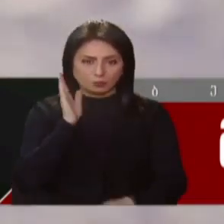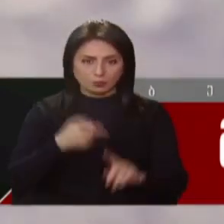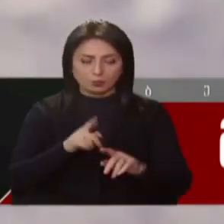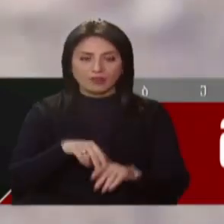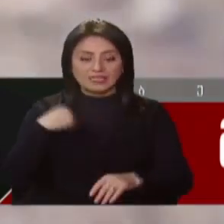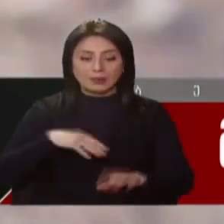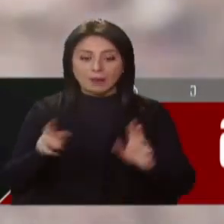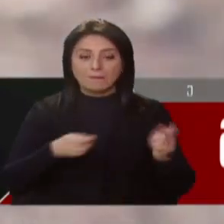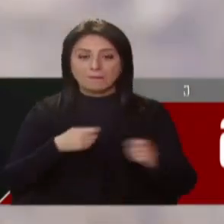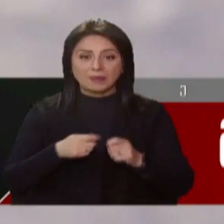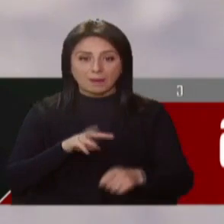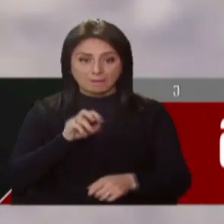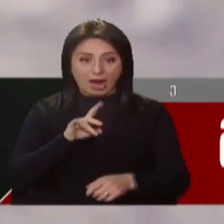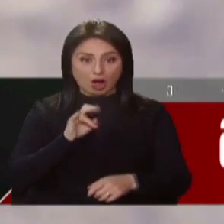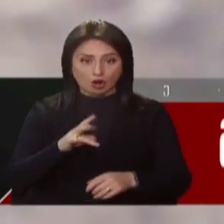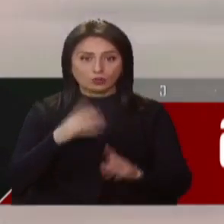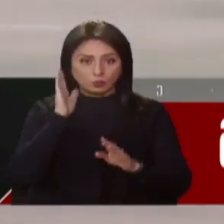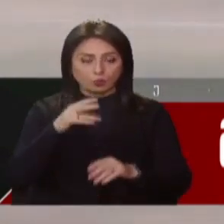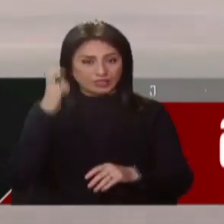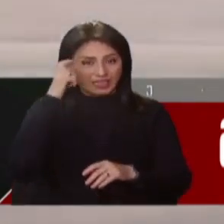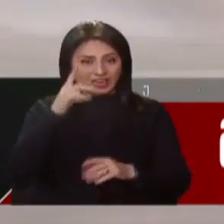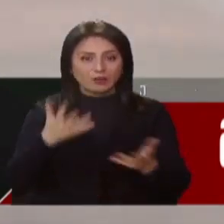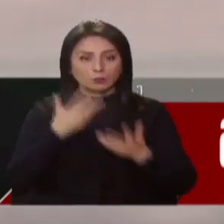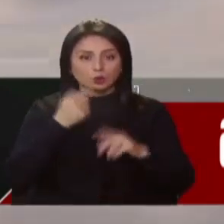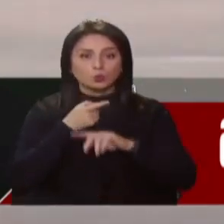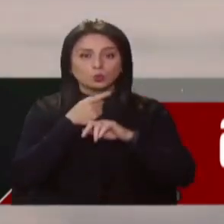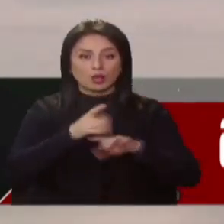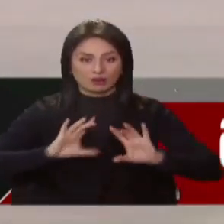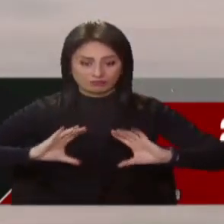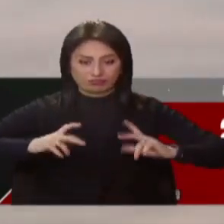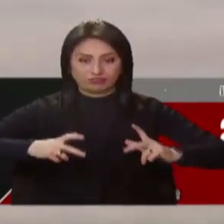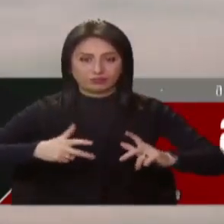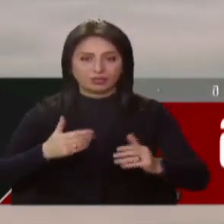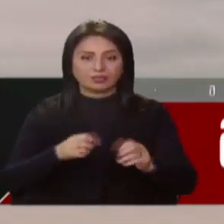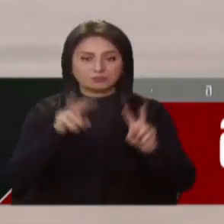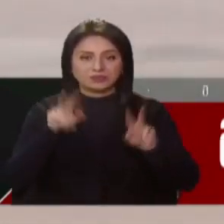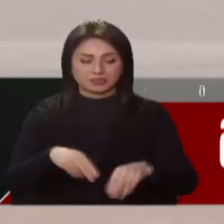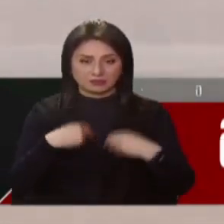Საფრანგეთის პრეზიდენტი ემანუელ მაკრონი კი კიევს მსუბუქი ტანკების გადაცემას დაპირდა.